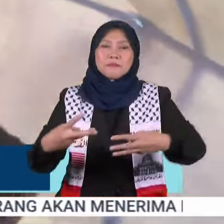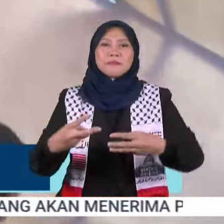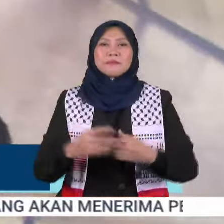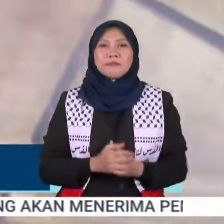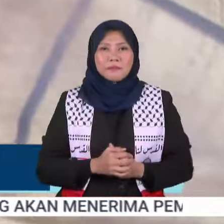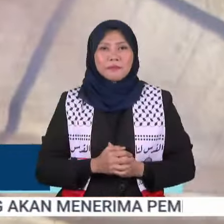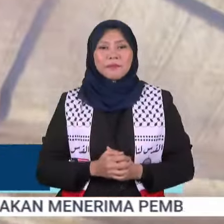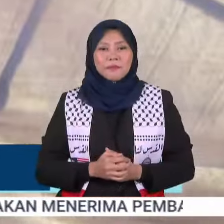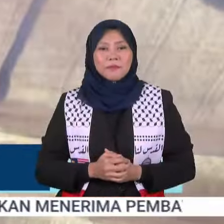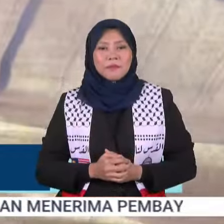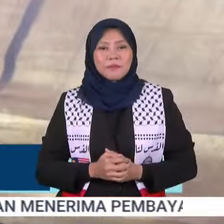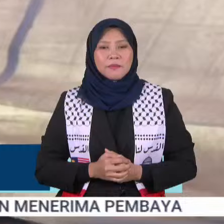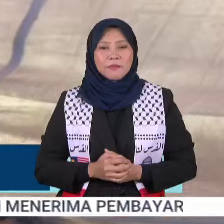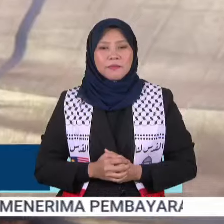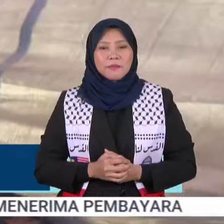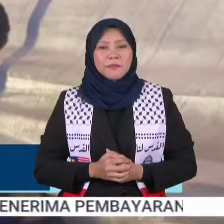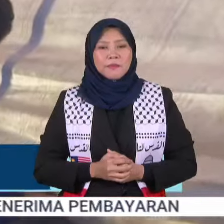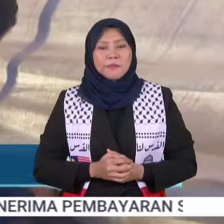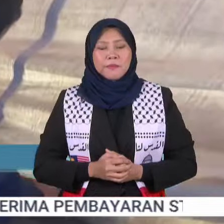keteteraan.